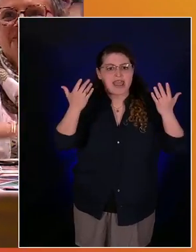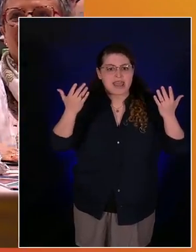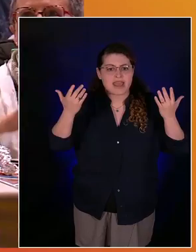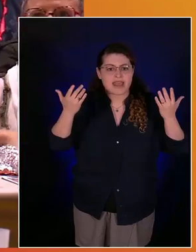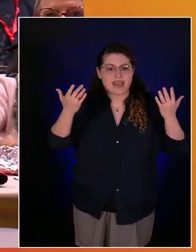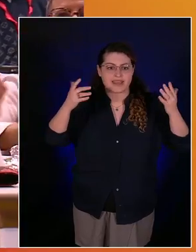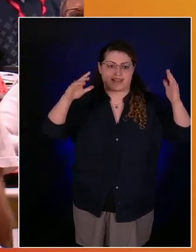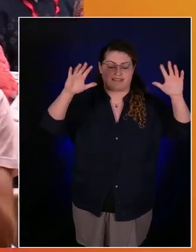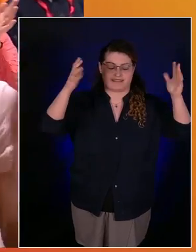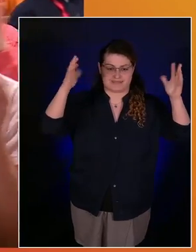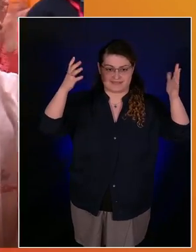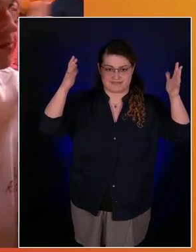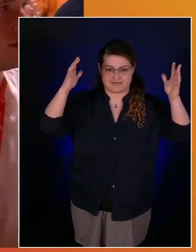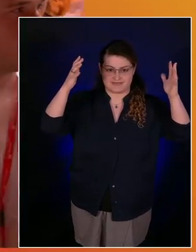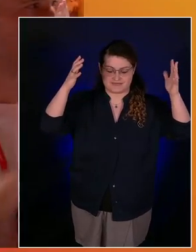Emmanuel